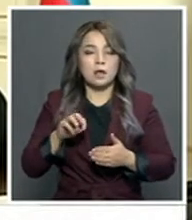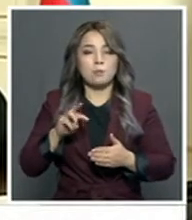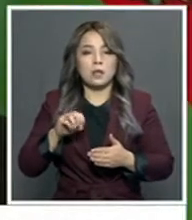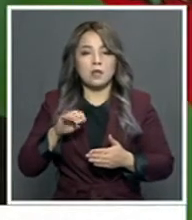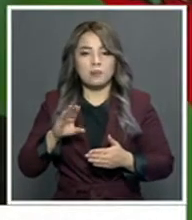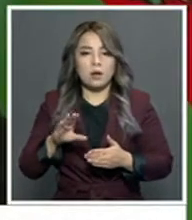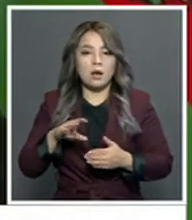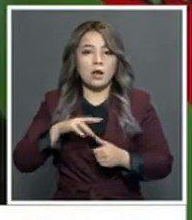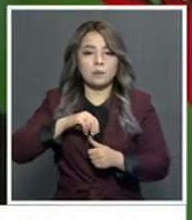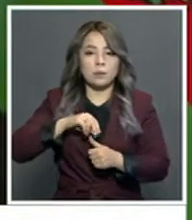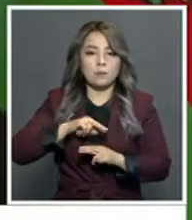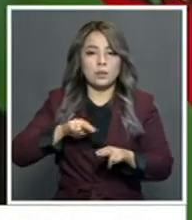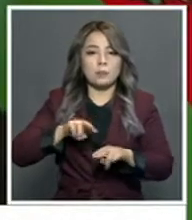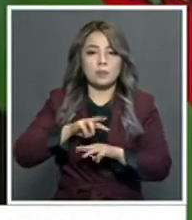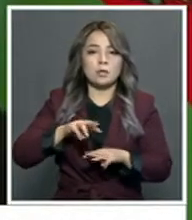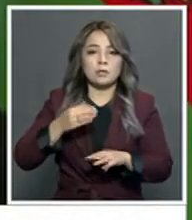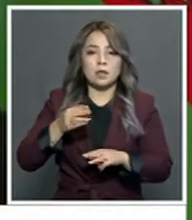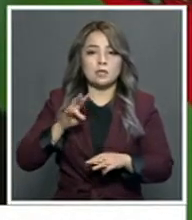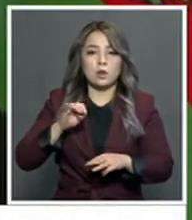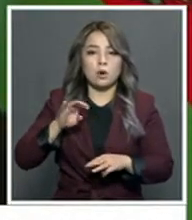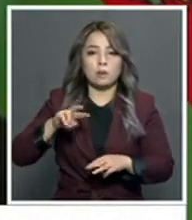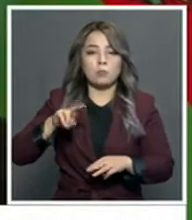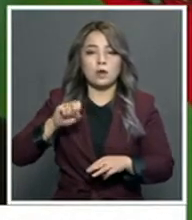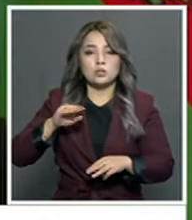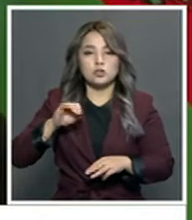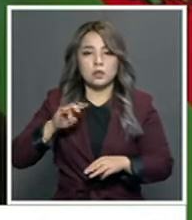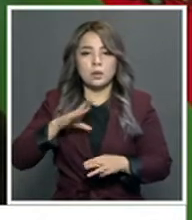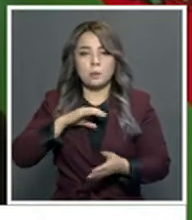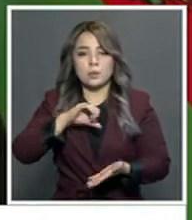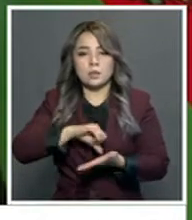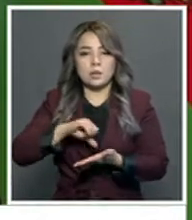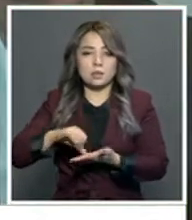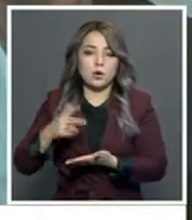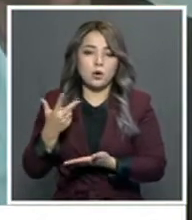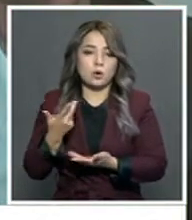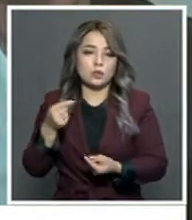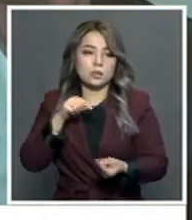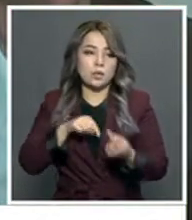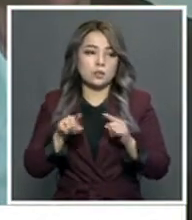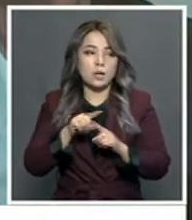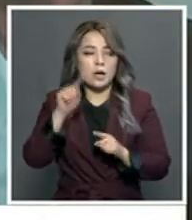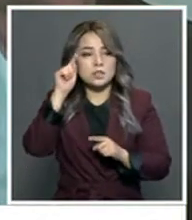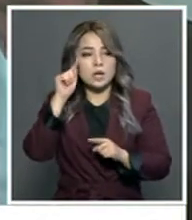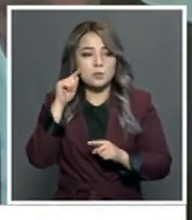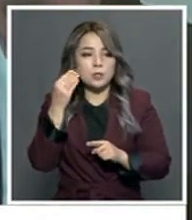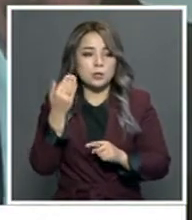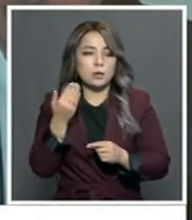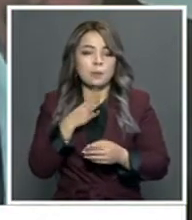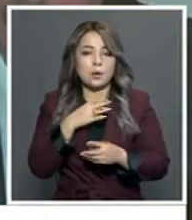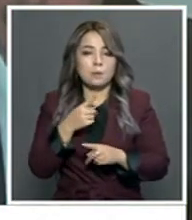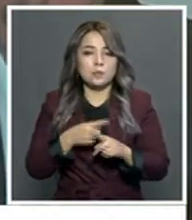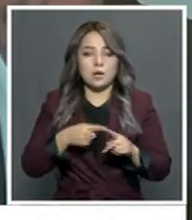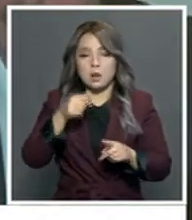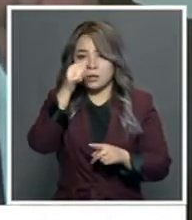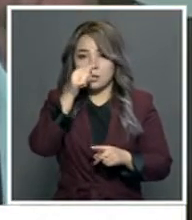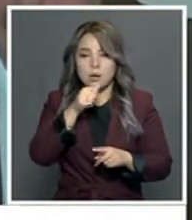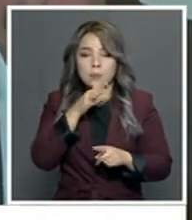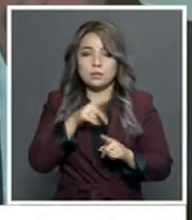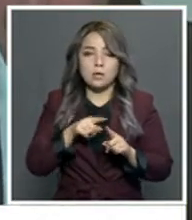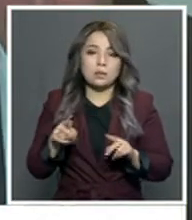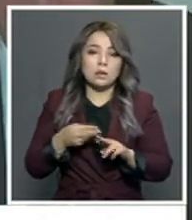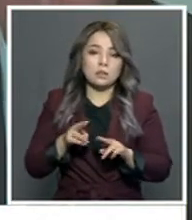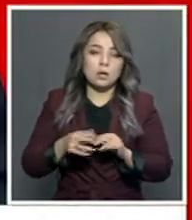және Армения премьері Никол Пашинян қатысты. Үш жақты пәтуаға сәйкес, Азербайджан соңғы бір жарым айда басып алған